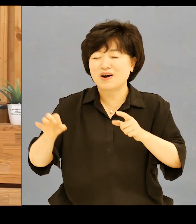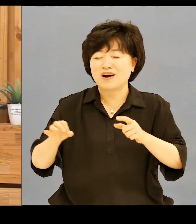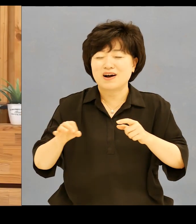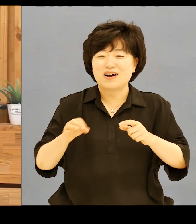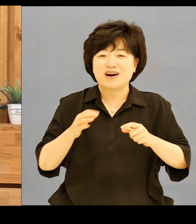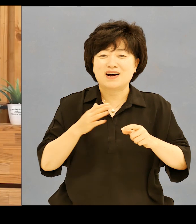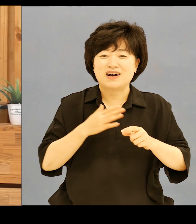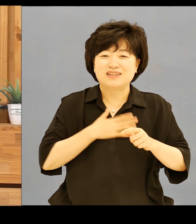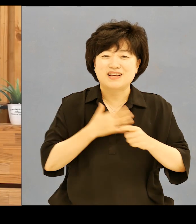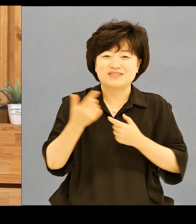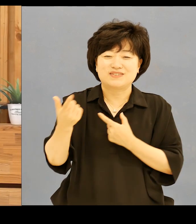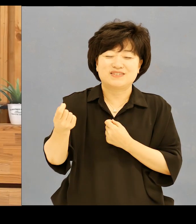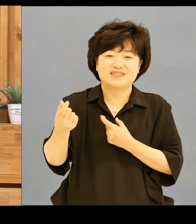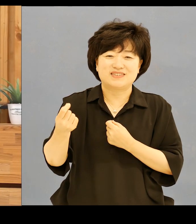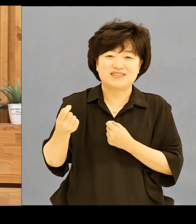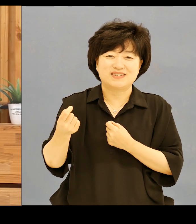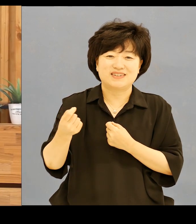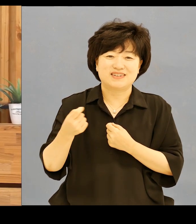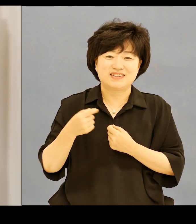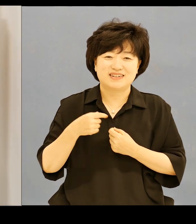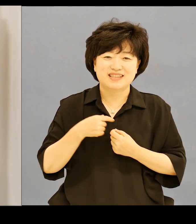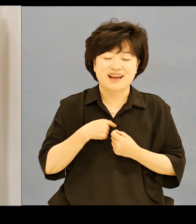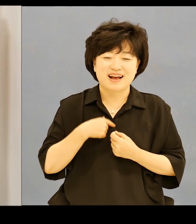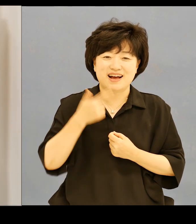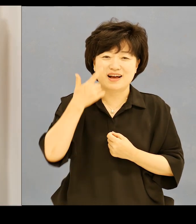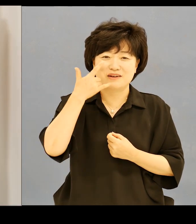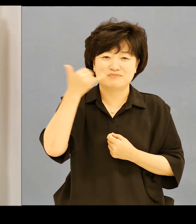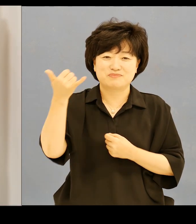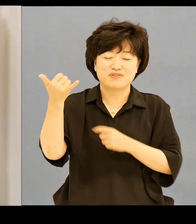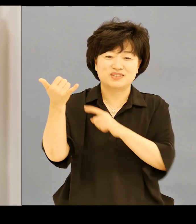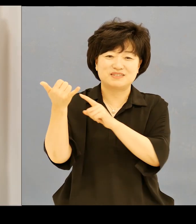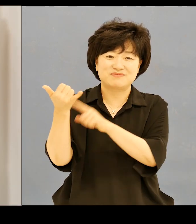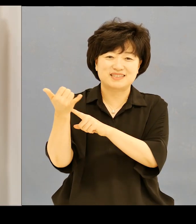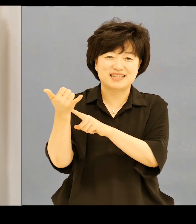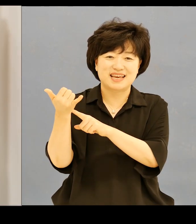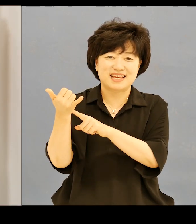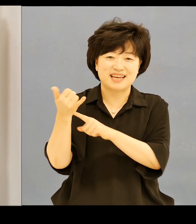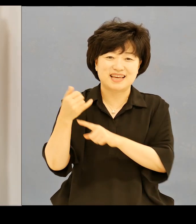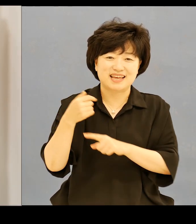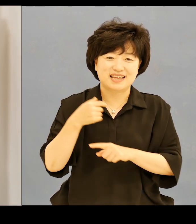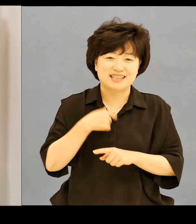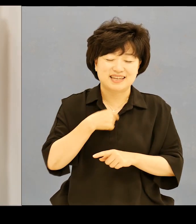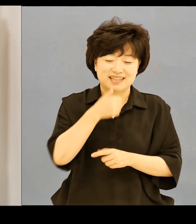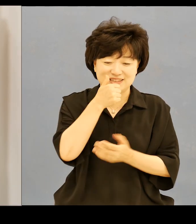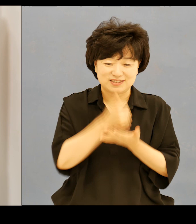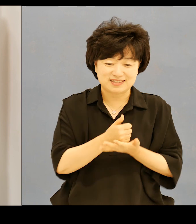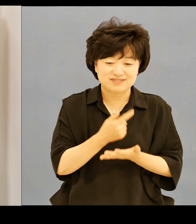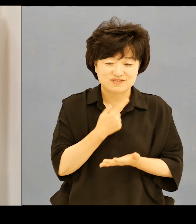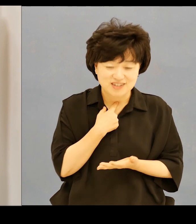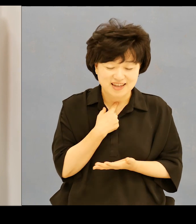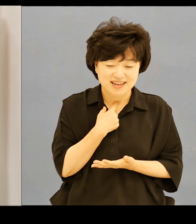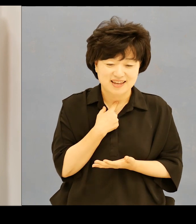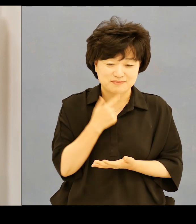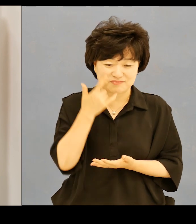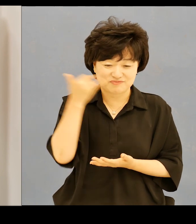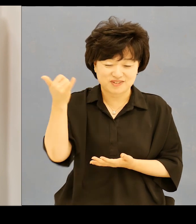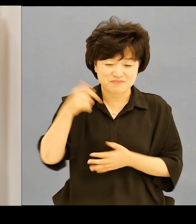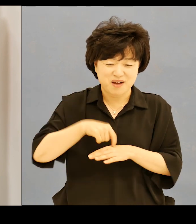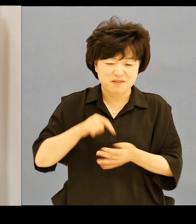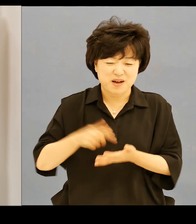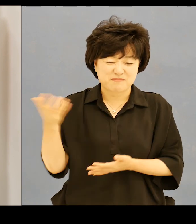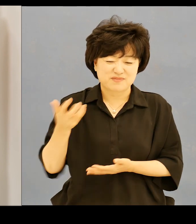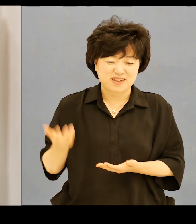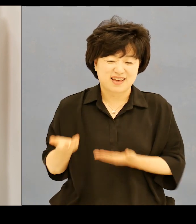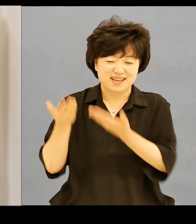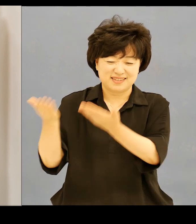보면서 내가 어떻게 이 부모님한테 지은 죄를 어떻게 갚고